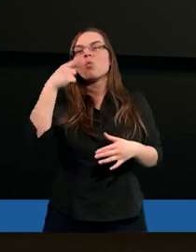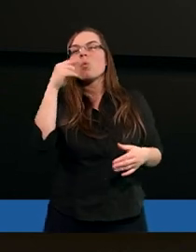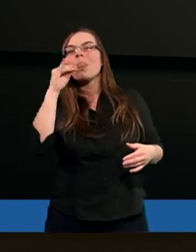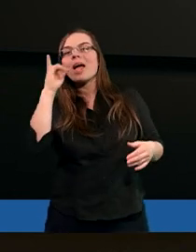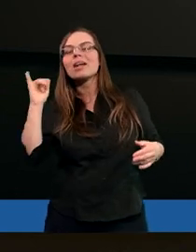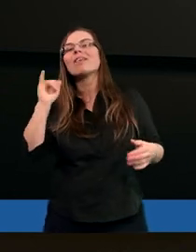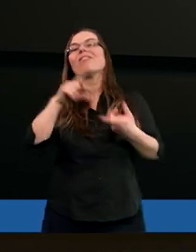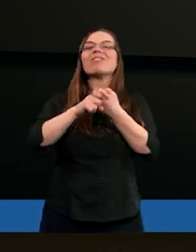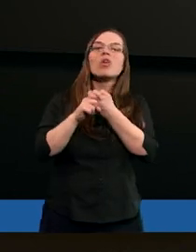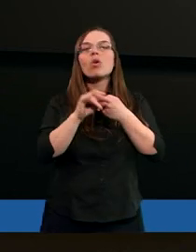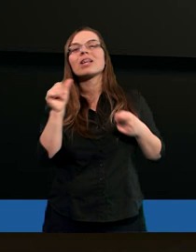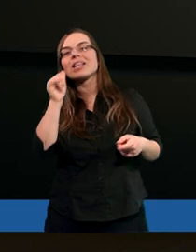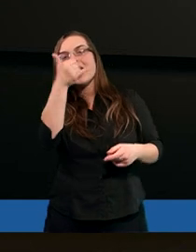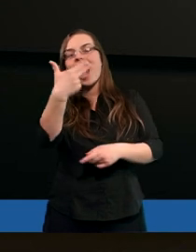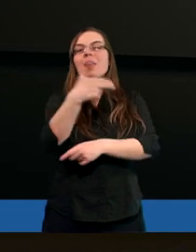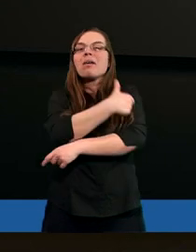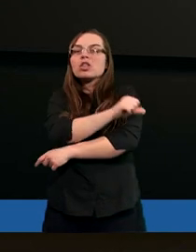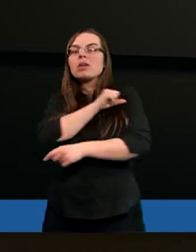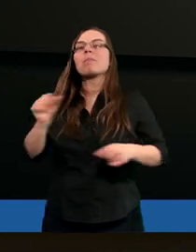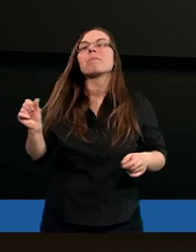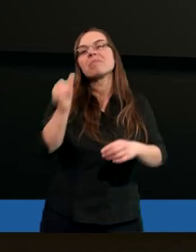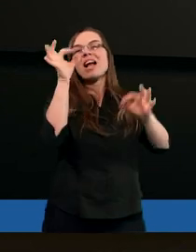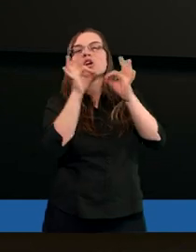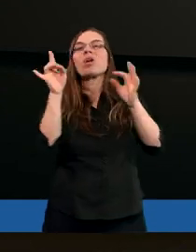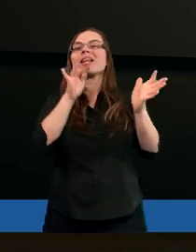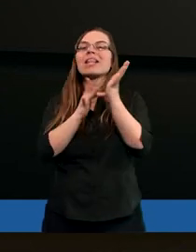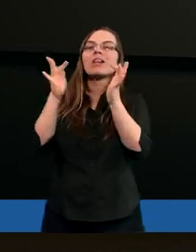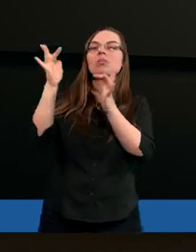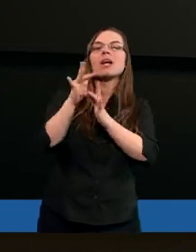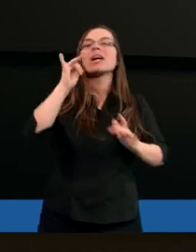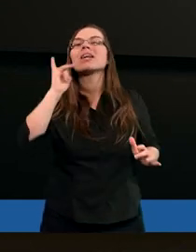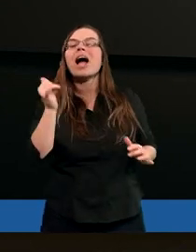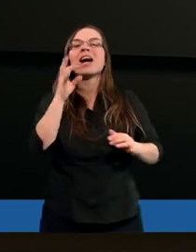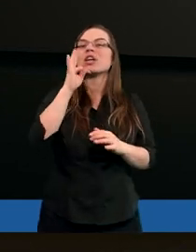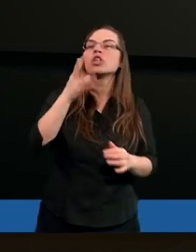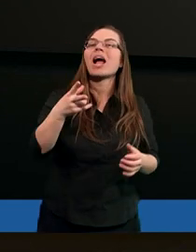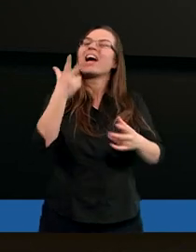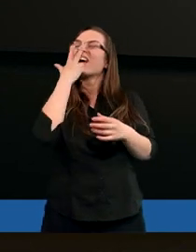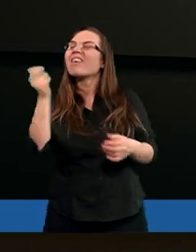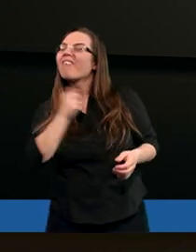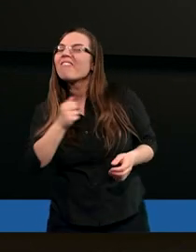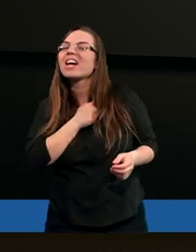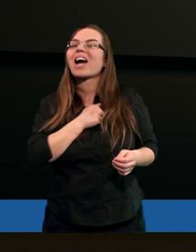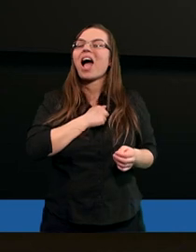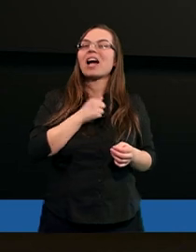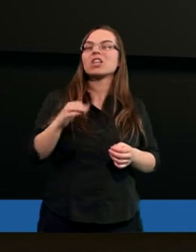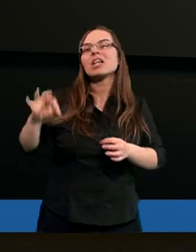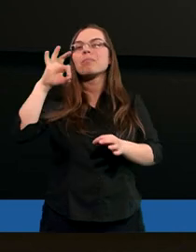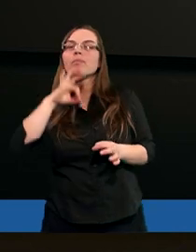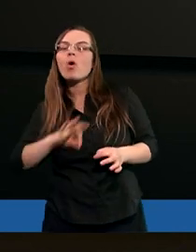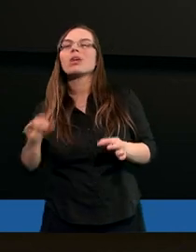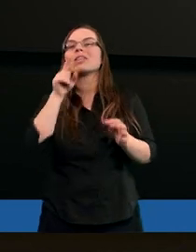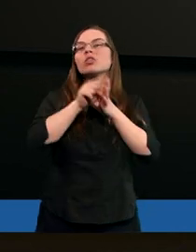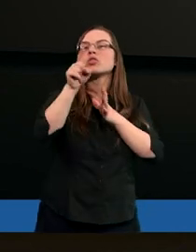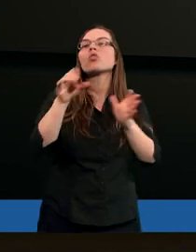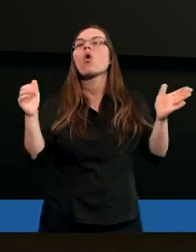związku z Janem Chrzcicielem pierwszy kontakt z Jezusem Chrystusem, ale jakieś takie wyraźne pozyskanie go